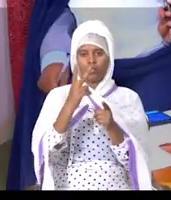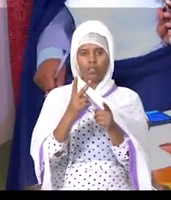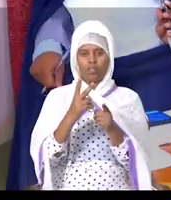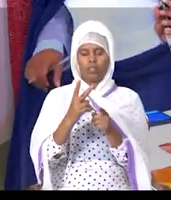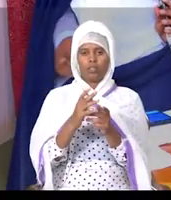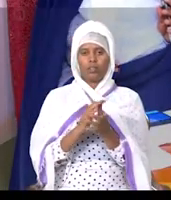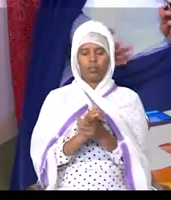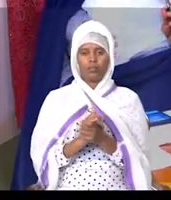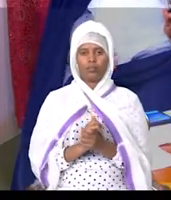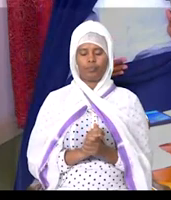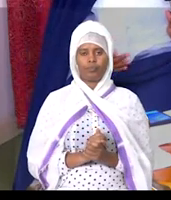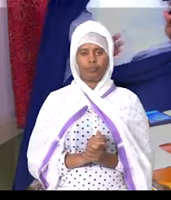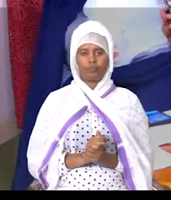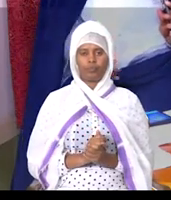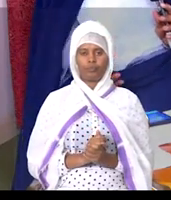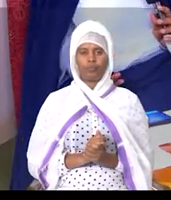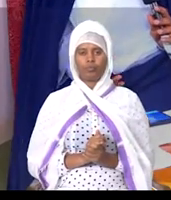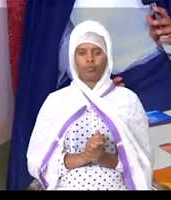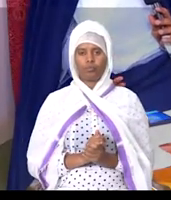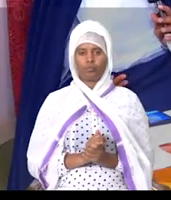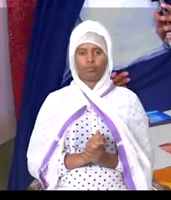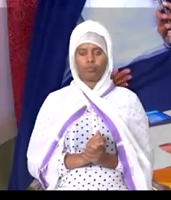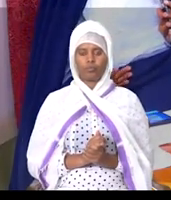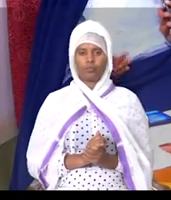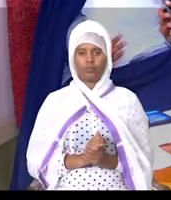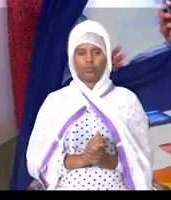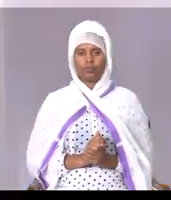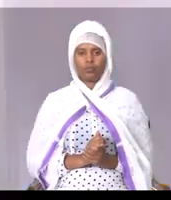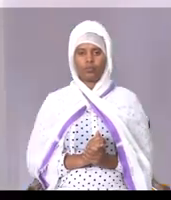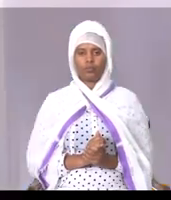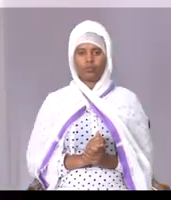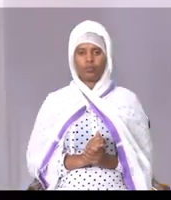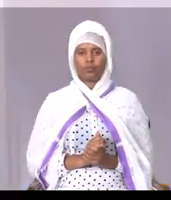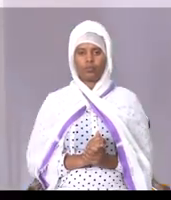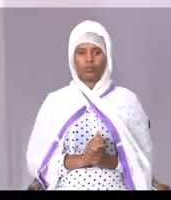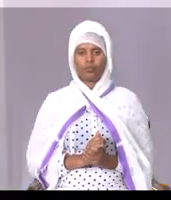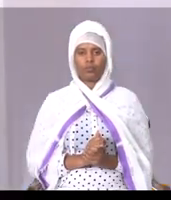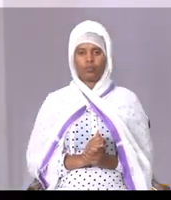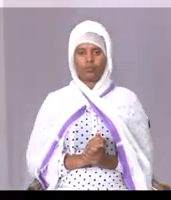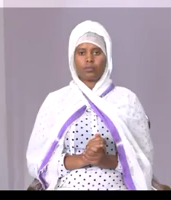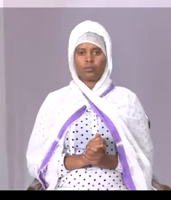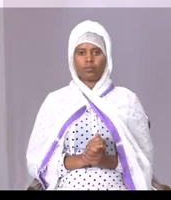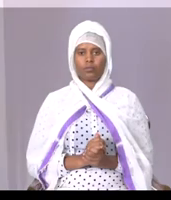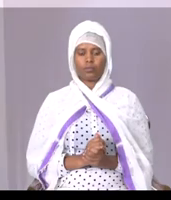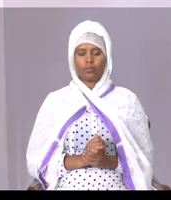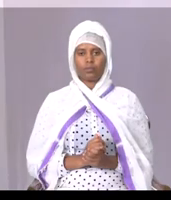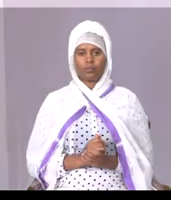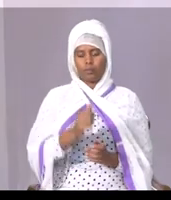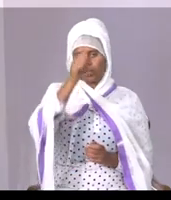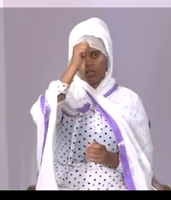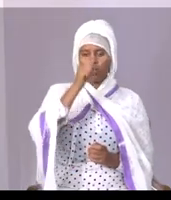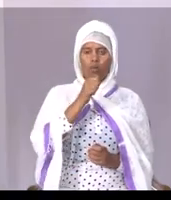44 ሓደ ቃል ኣሎ ኣልቦ ዘይክል መፅአ ሃበየ እመ ይሰሃቦ ኣብ ዘፈንወኒ ዋኣነ ኣነእሶ ብዳሃሪት እለት